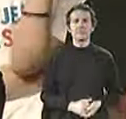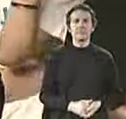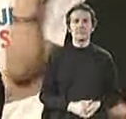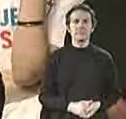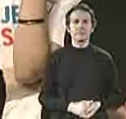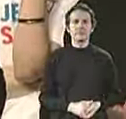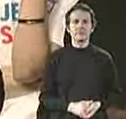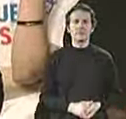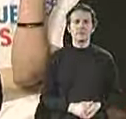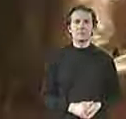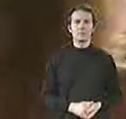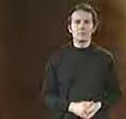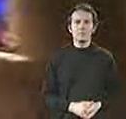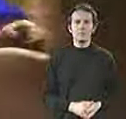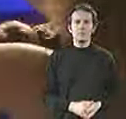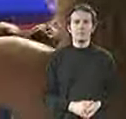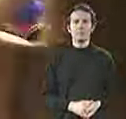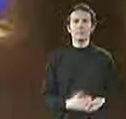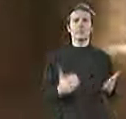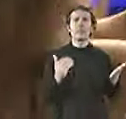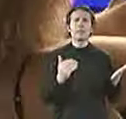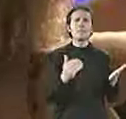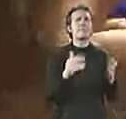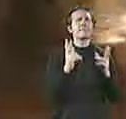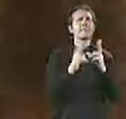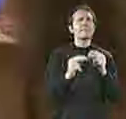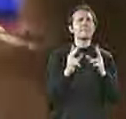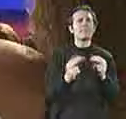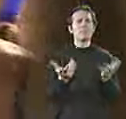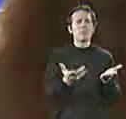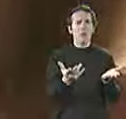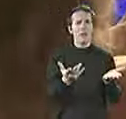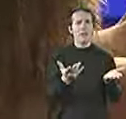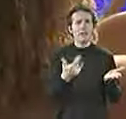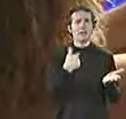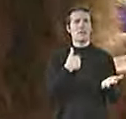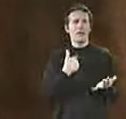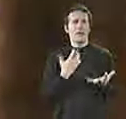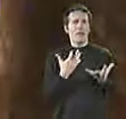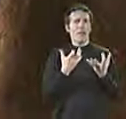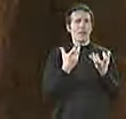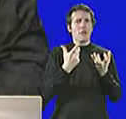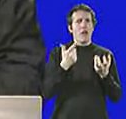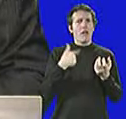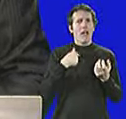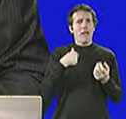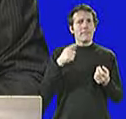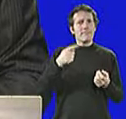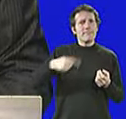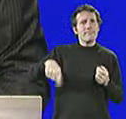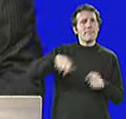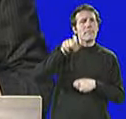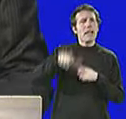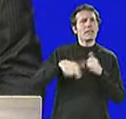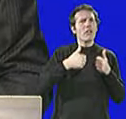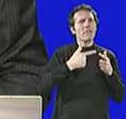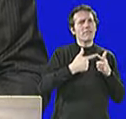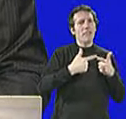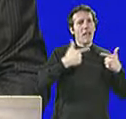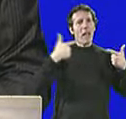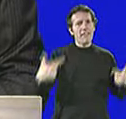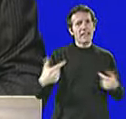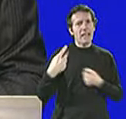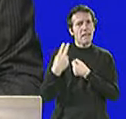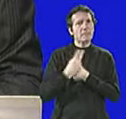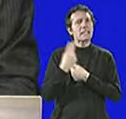Et je trouvais un profond réconfort dans l'attention que me portaient mes adversaires. Et d'ailleurs, pour la